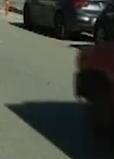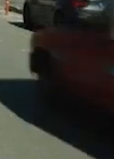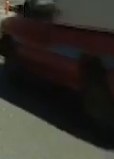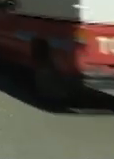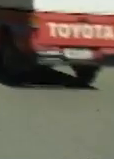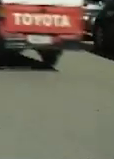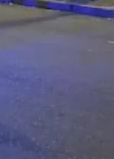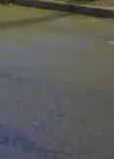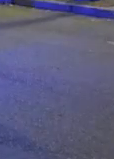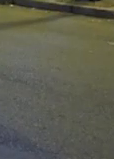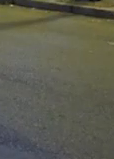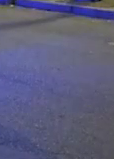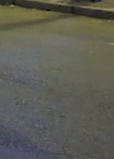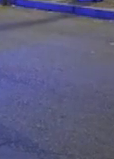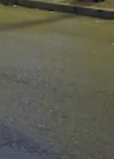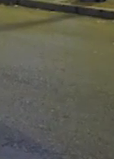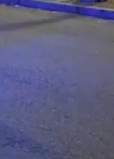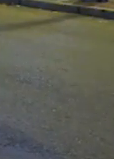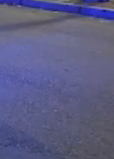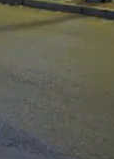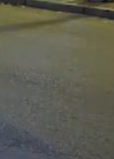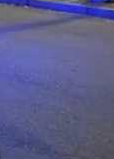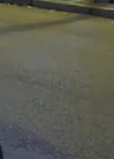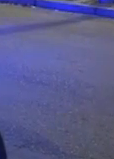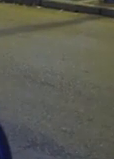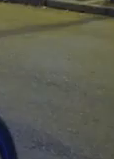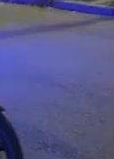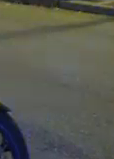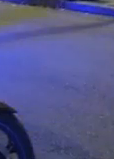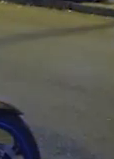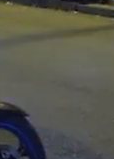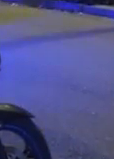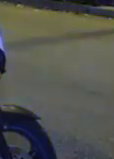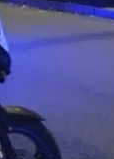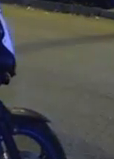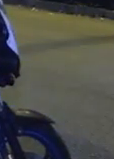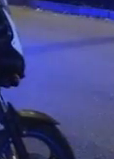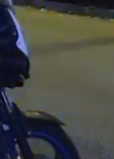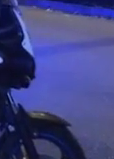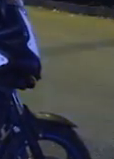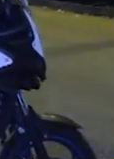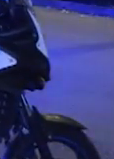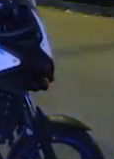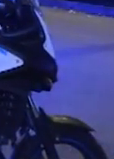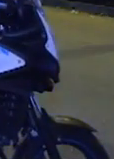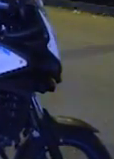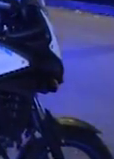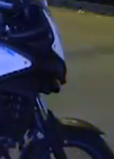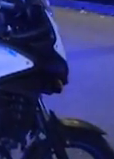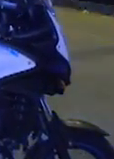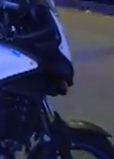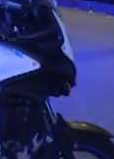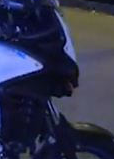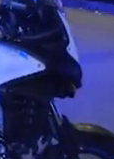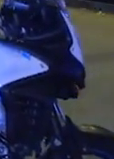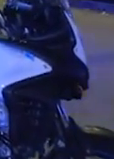Άδωνης Γεωργιάδης. Επίσης, κατά τη διάρκεια των γιορτών θα αλλάξει η ώρα απαγόρευσης κυκλοφορίας και από τις 9 το βράδυ θα γίνει από